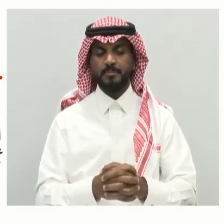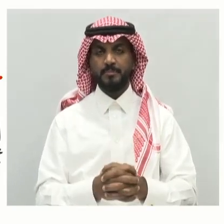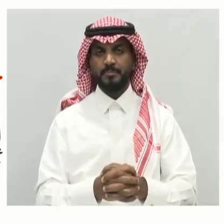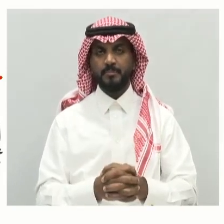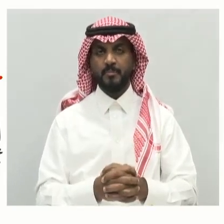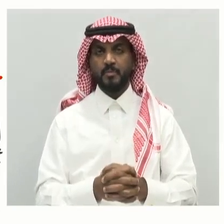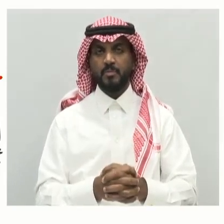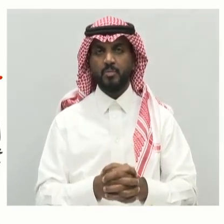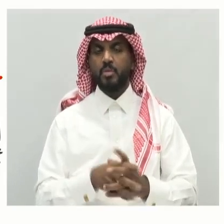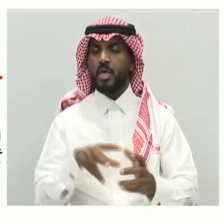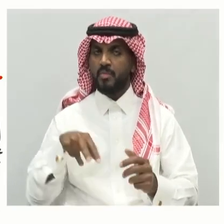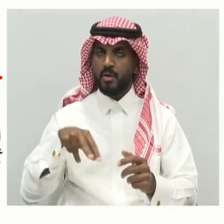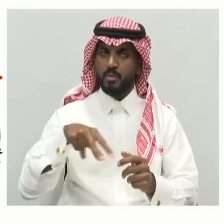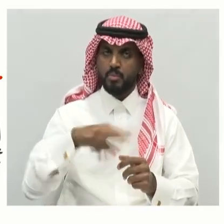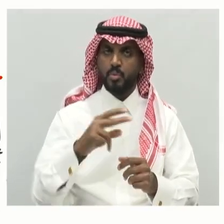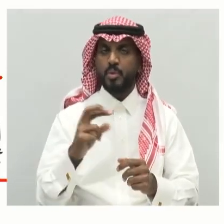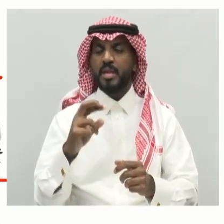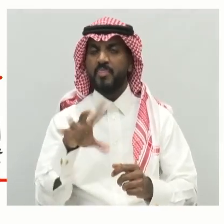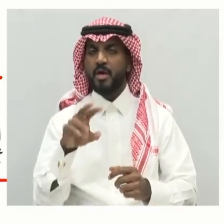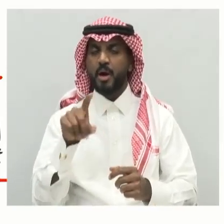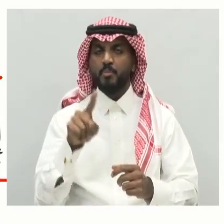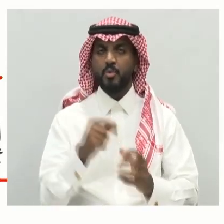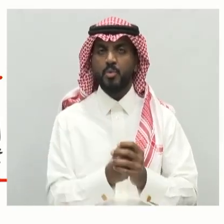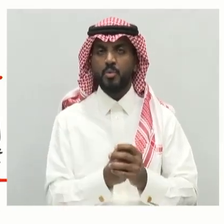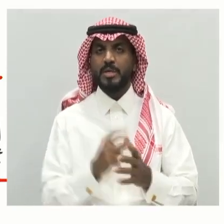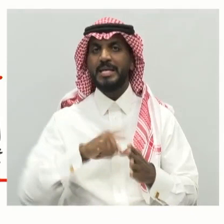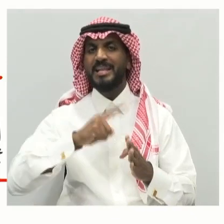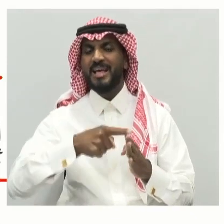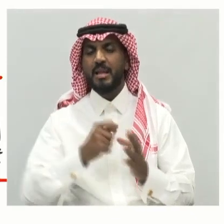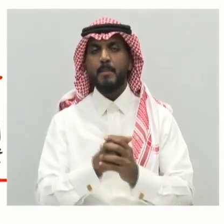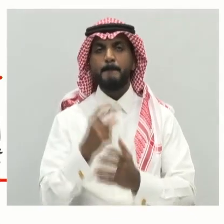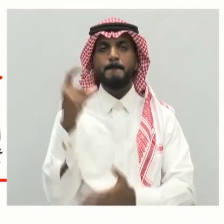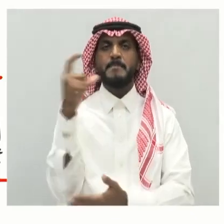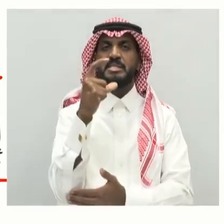نذهب الى المسجد الحرام